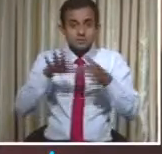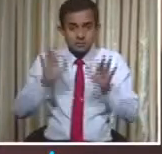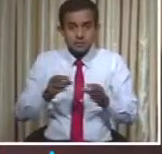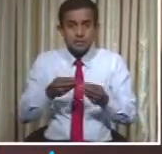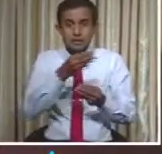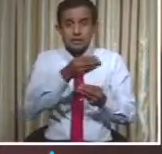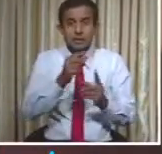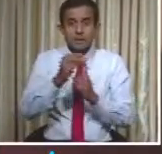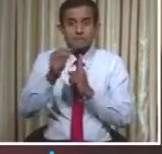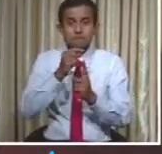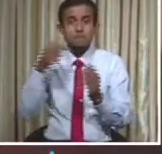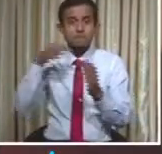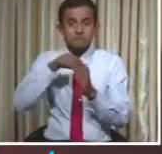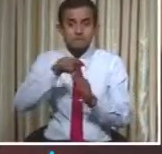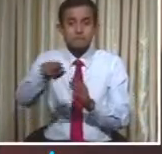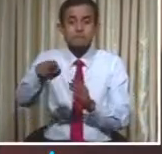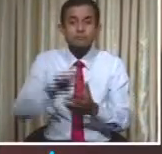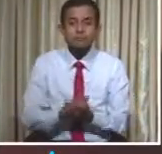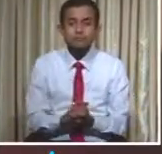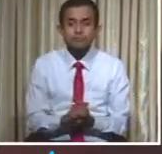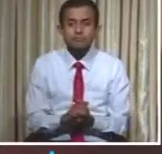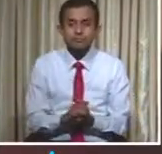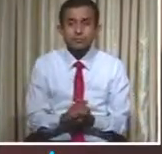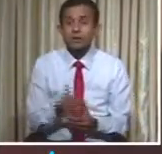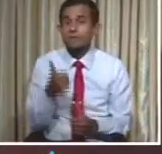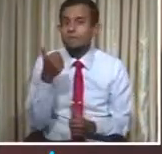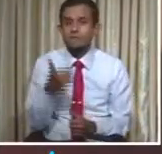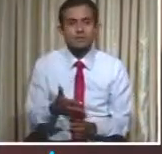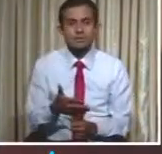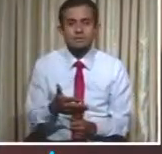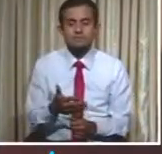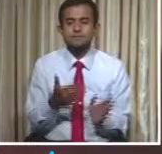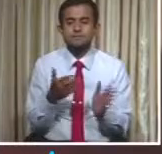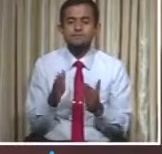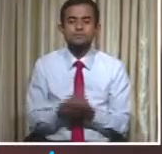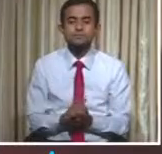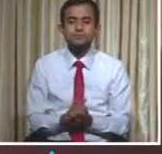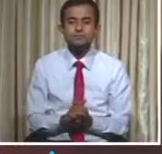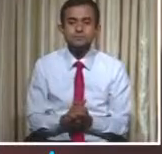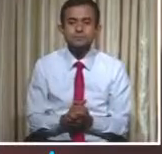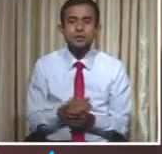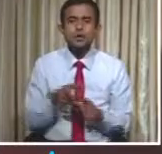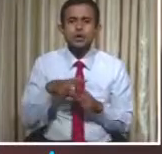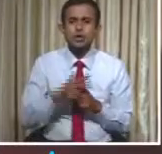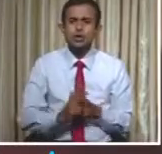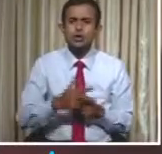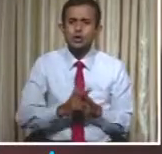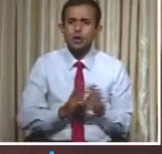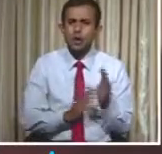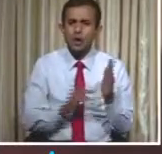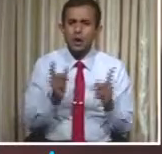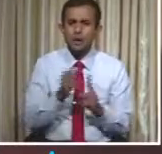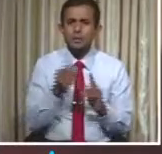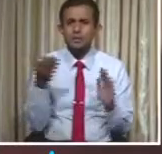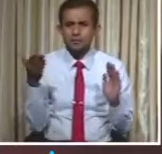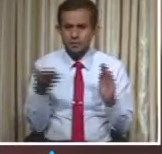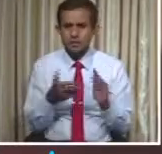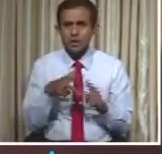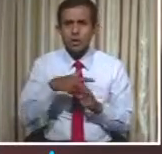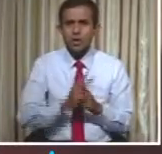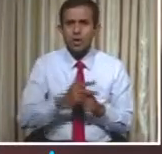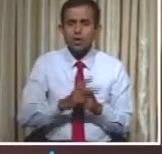කරන්නේ පාර්ලිමේන්තුව හරහා. ඒ නිසා ඒක ඉතා වැදගත්. ඒ වගේම තමයි කර්මාන්ත අමාත්‍යාංශය යටතේ